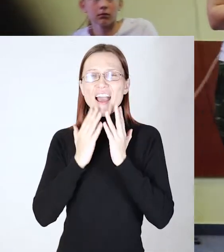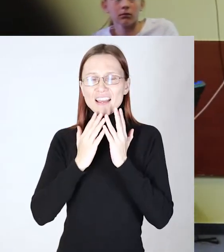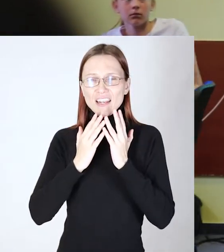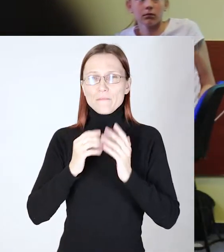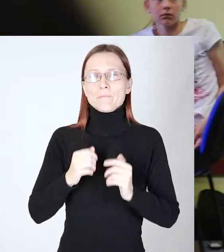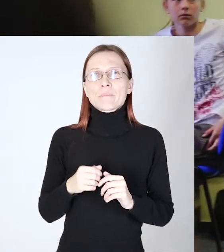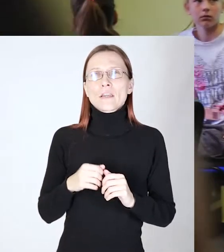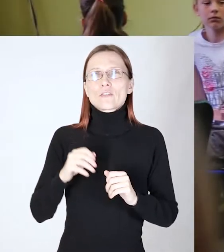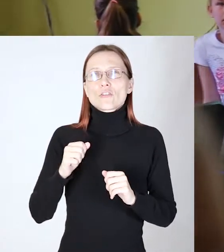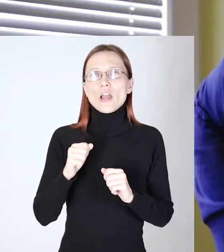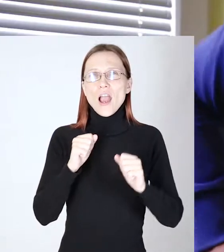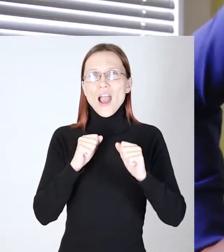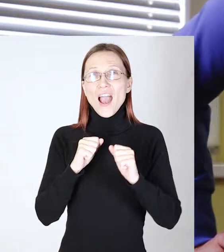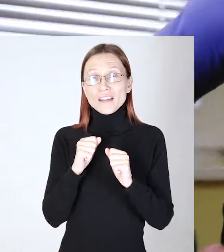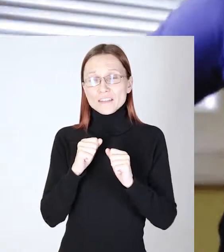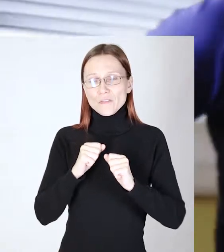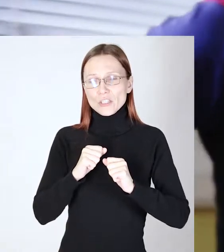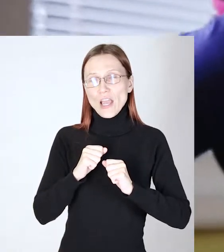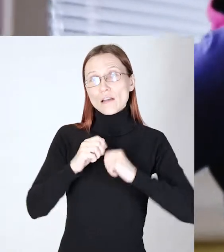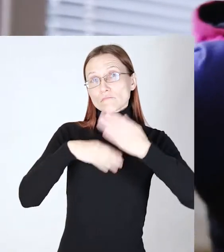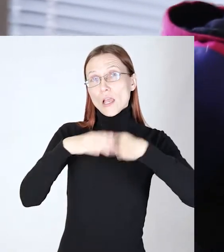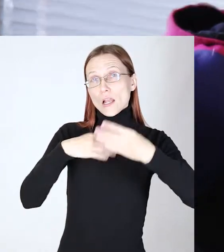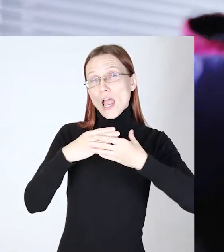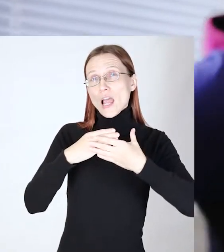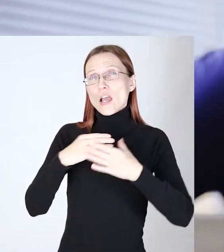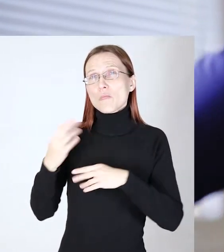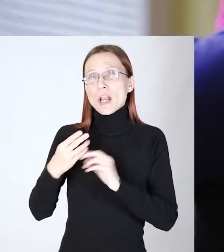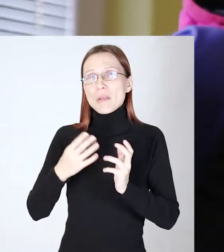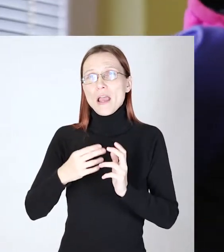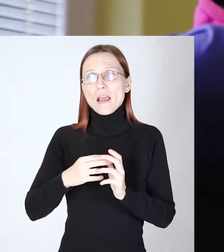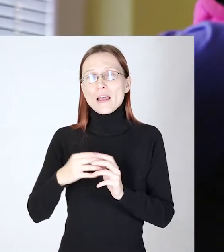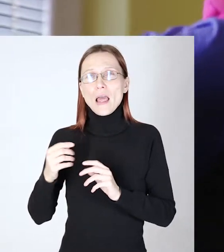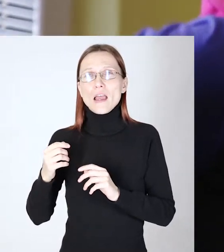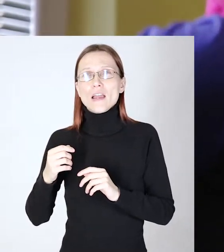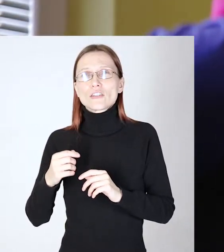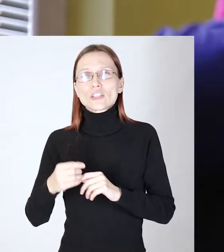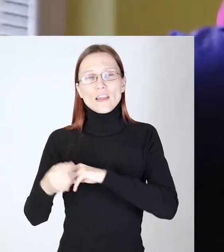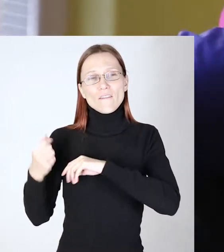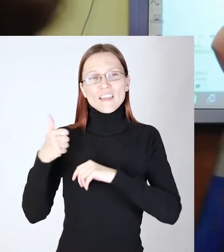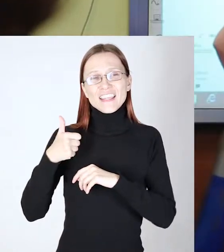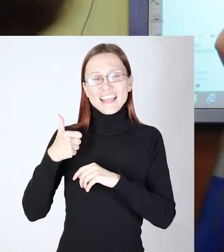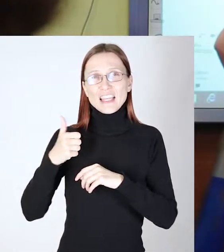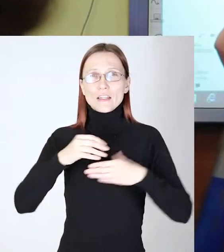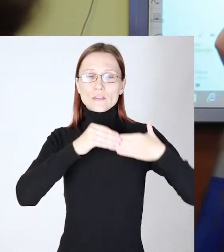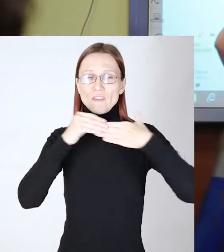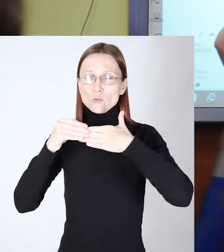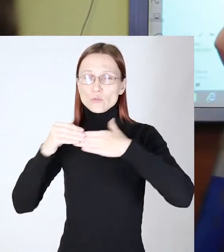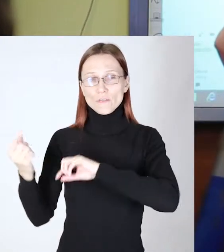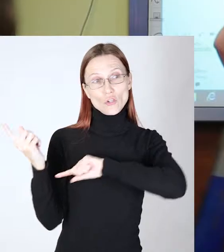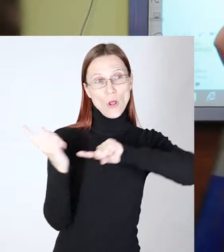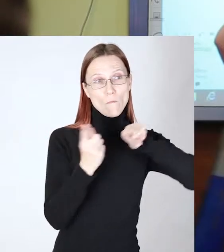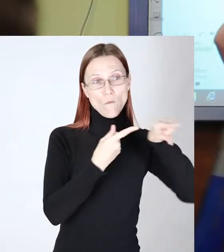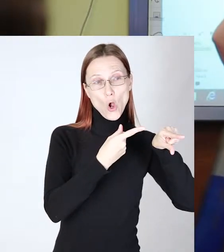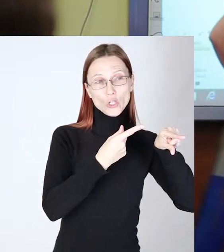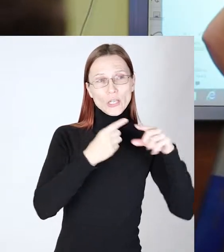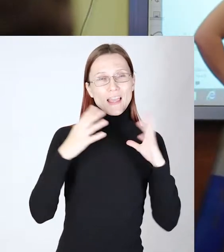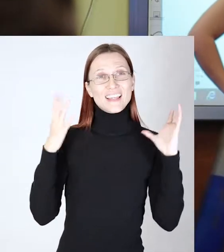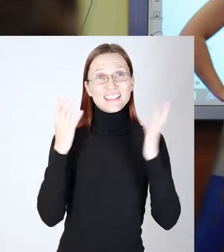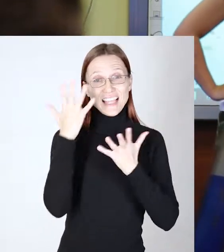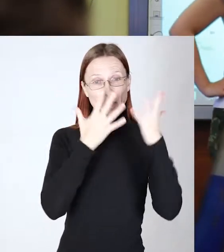spôsobom, že jeden z našich pracovníkov s mládežou vyšiel z miestnosti, zamaskoval sa, dal si parochňu, prezriekol sa, vošiel do